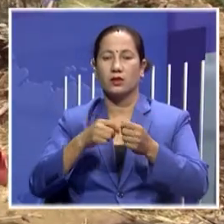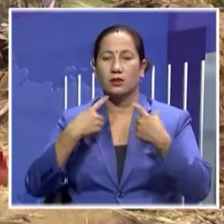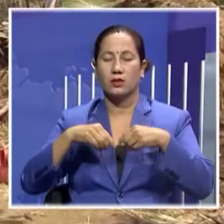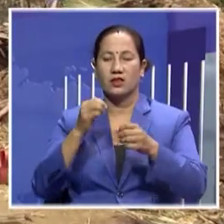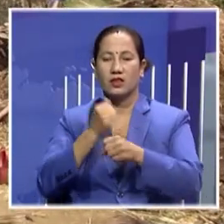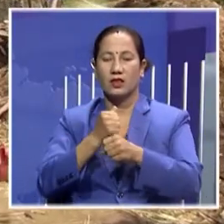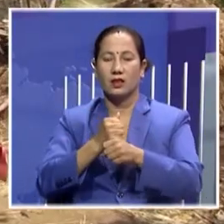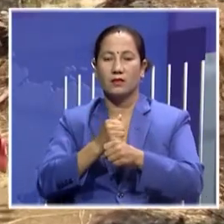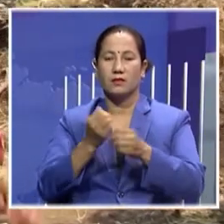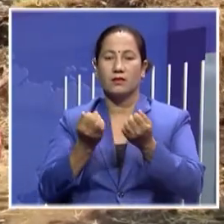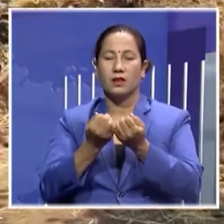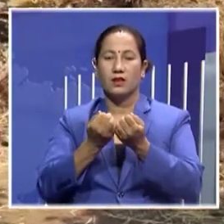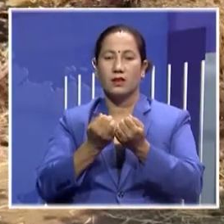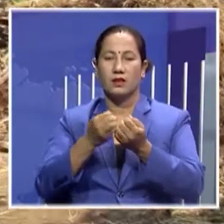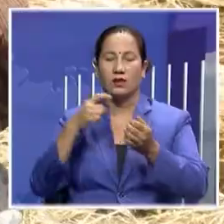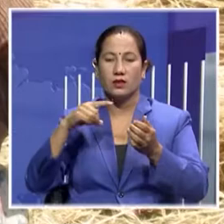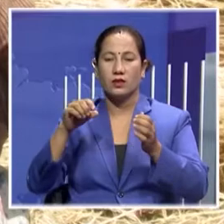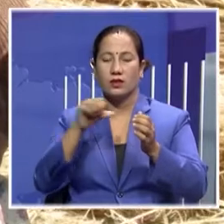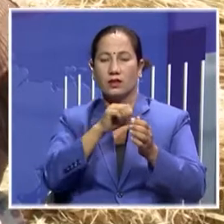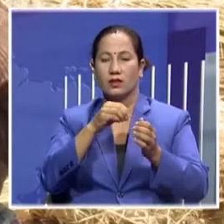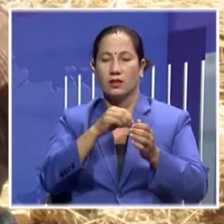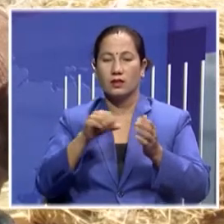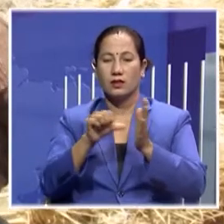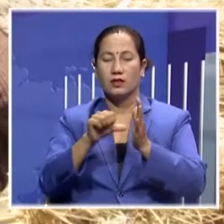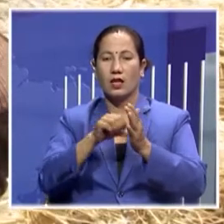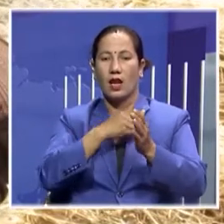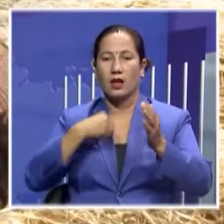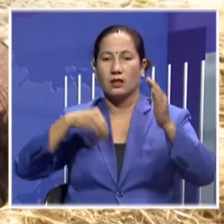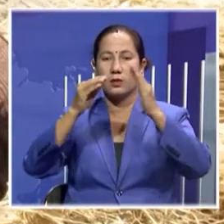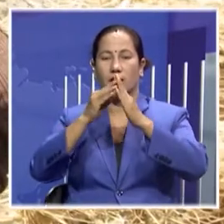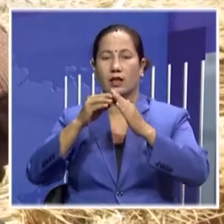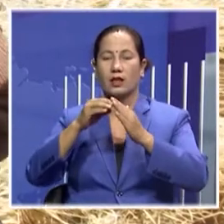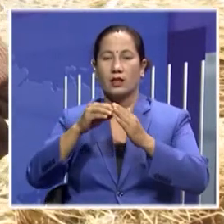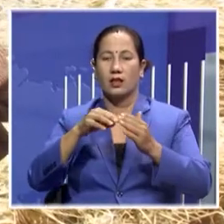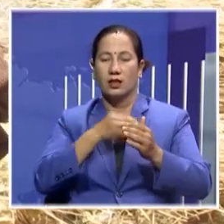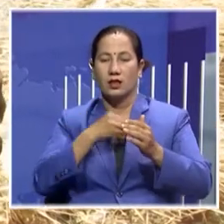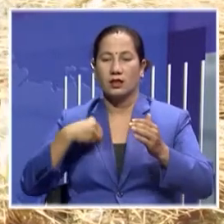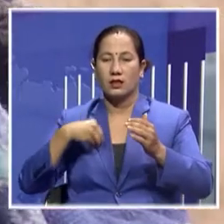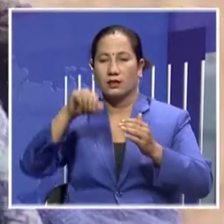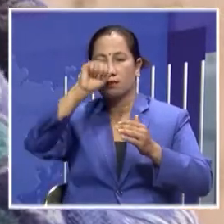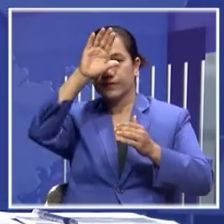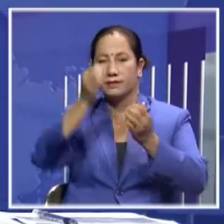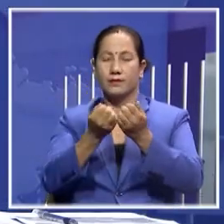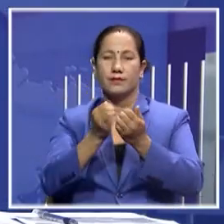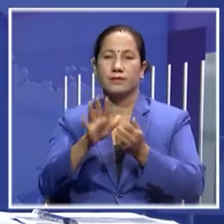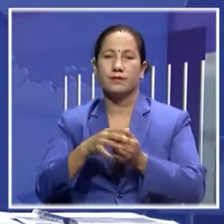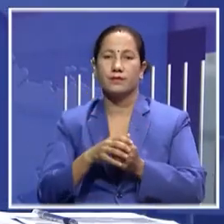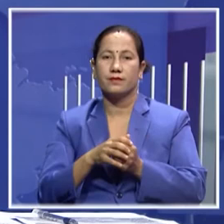गर्न जरुरी रहेको जिल्ला अस्पताल बाजुराका प्रमुख डाक्टर प्रकाश राज जोशीले बताउनुभयो।